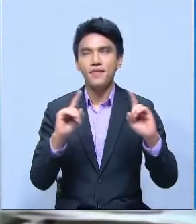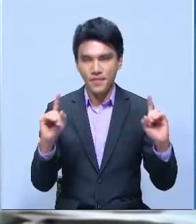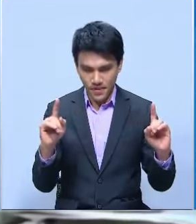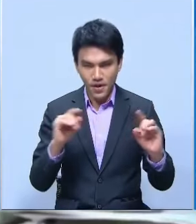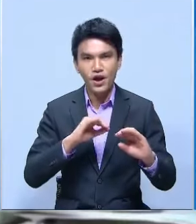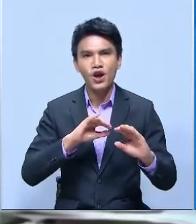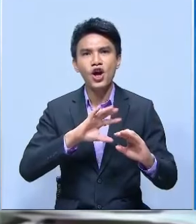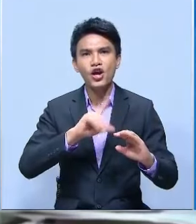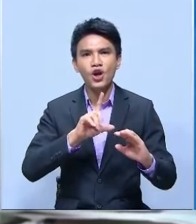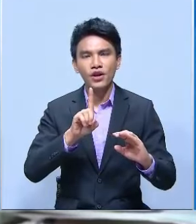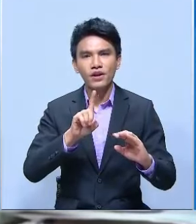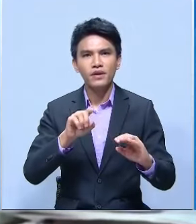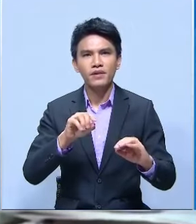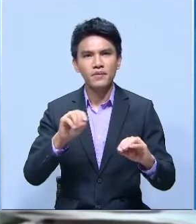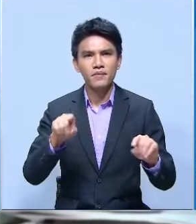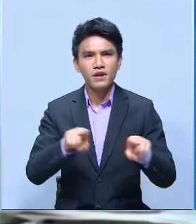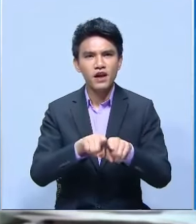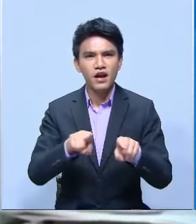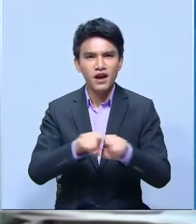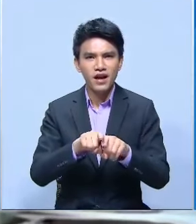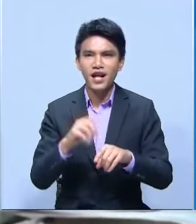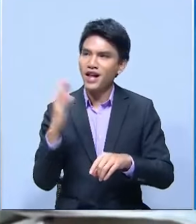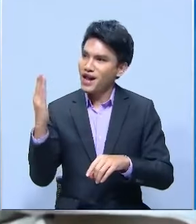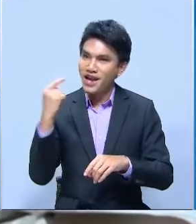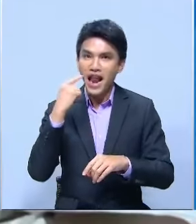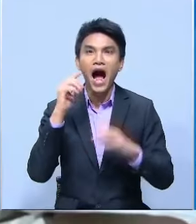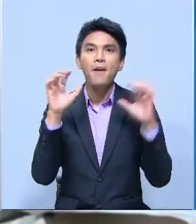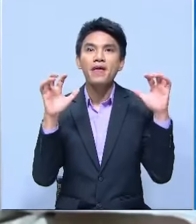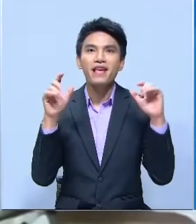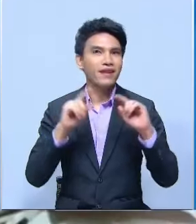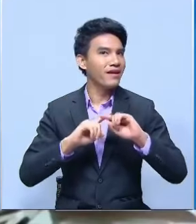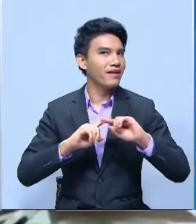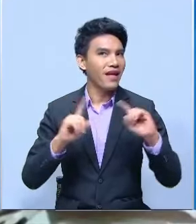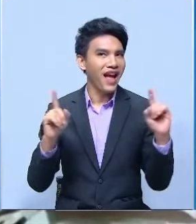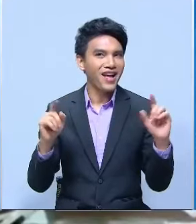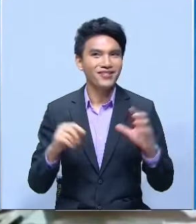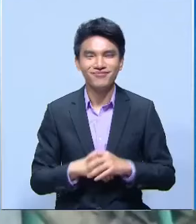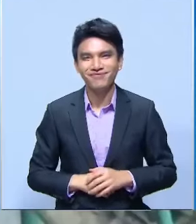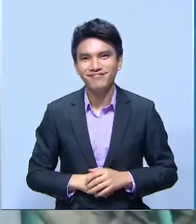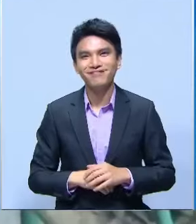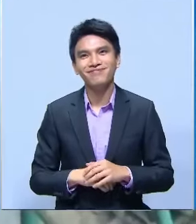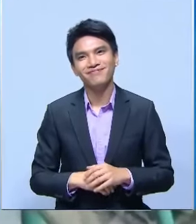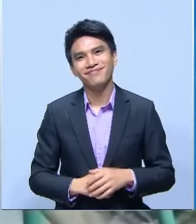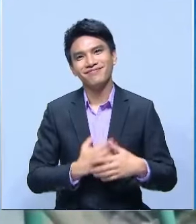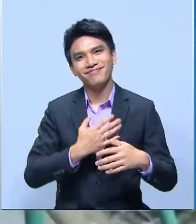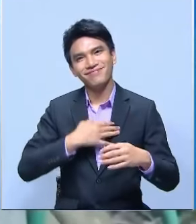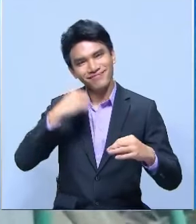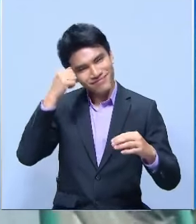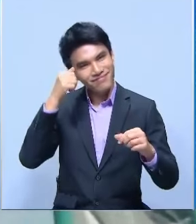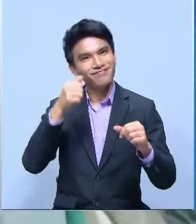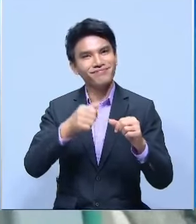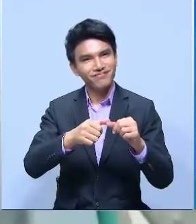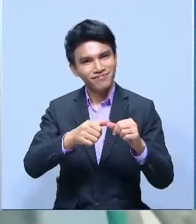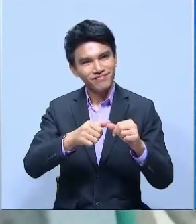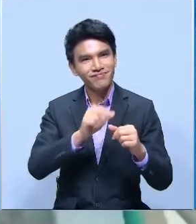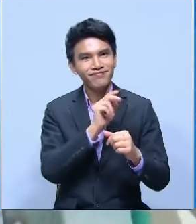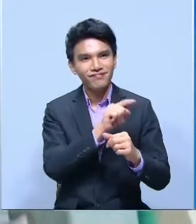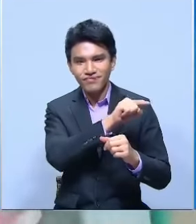ตีดังเนี่ยเหมือนกันแต่ว่าอย่างฮอนุฮูกหน้าผีเนี่ยคนละเรื่องคนละราวจากที่เคยได้ยินนะคะที่เราท่องจำอักษรไทยกอไก่ถึงฮอนุฮูก